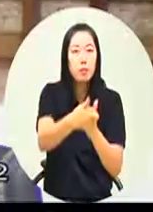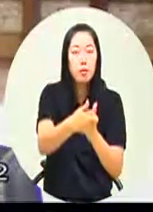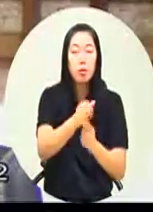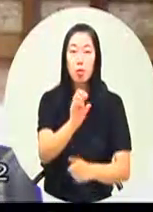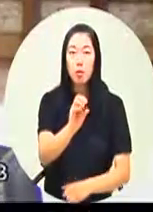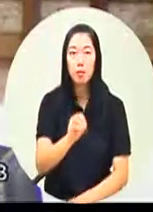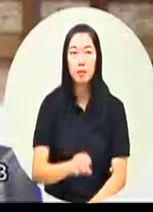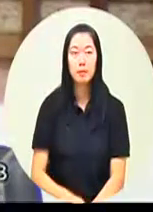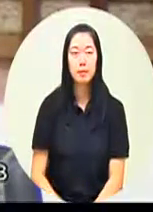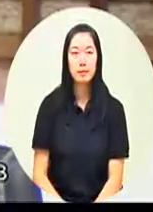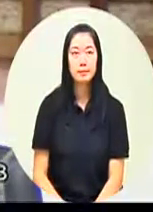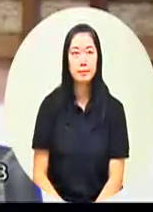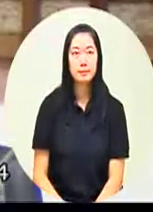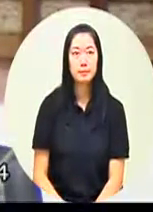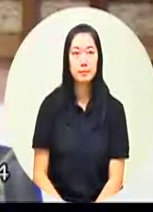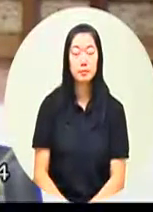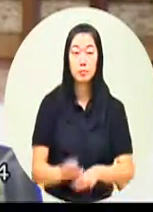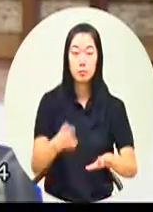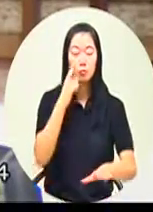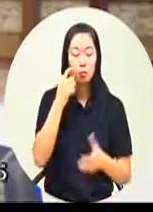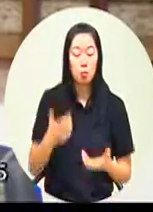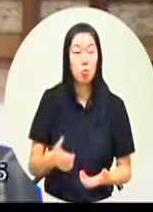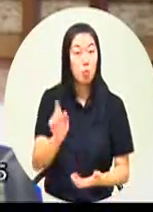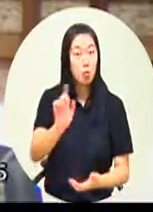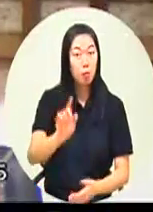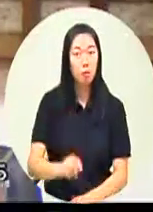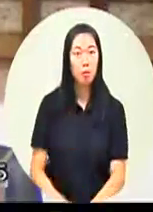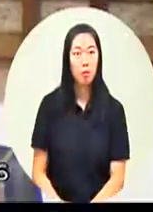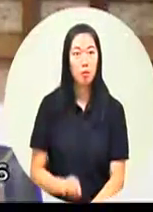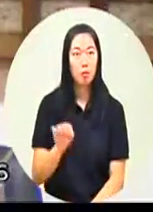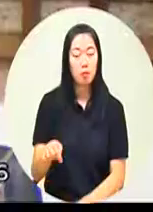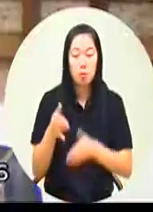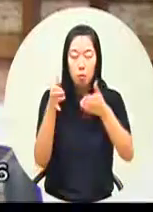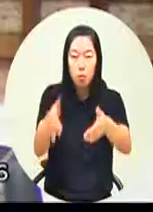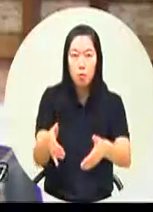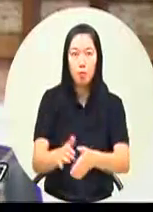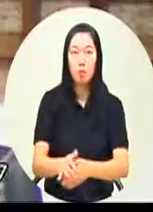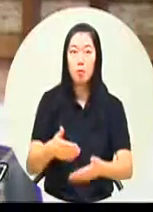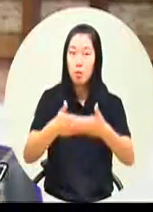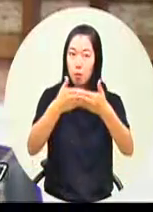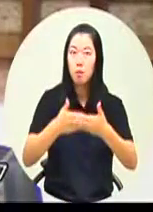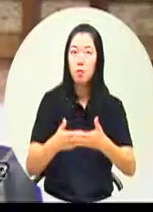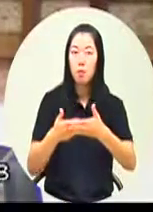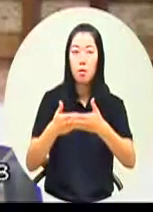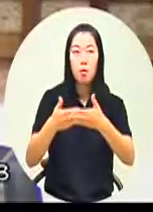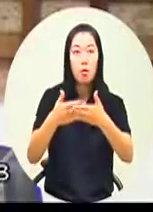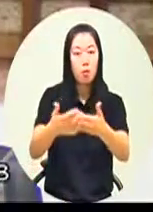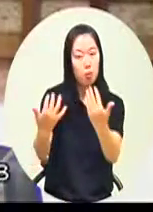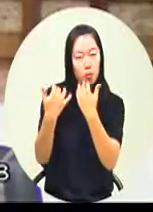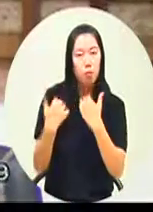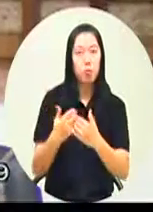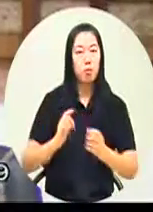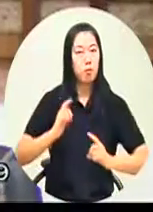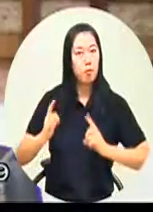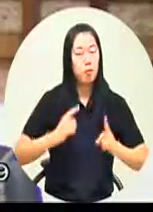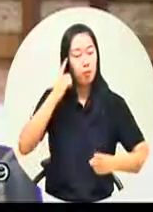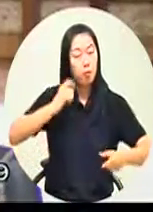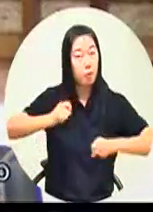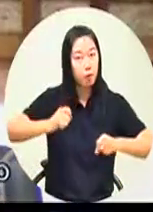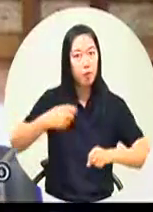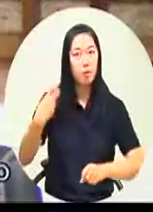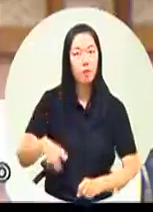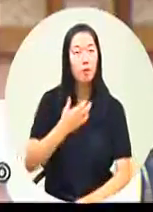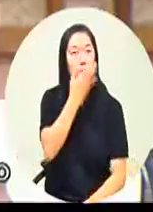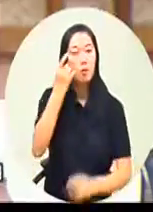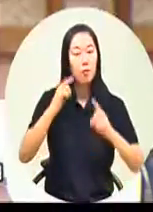为你现在的重点啊是摆在陆客自由行呐哈，以及我们的观光市场。那每年的